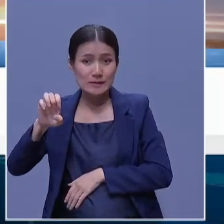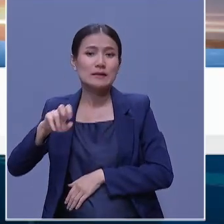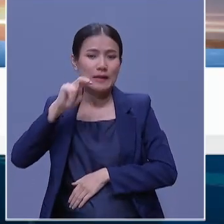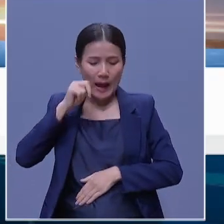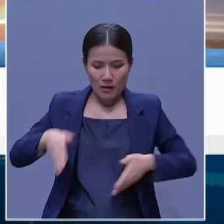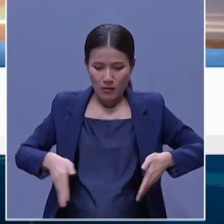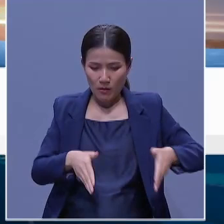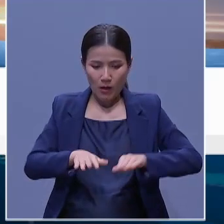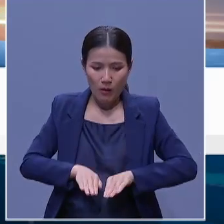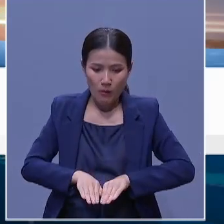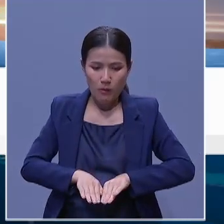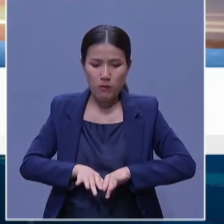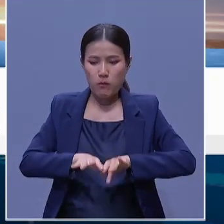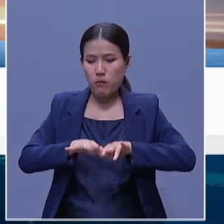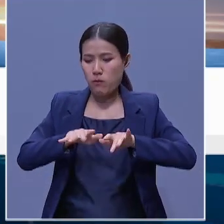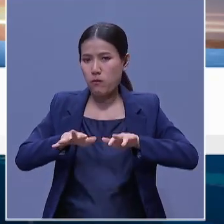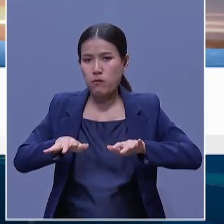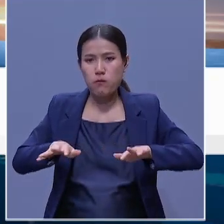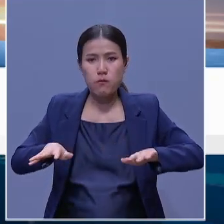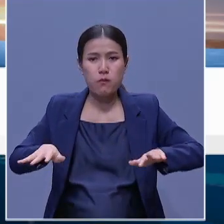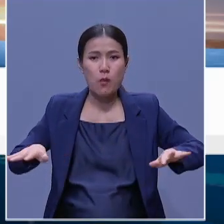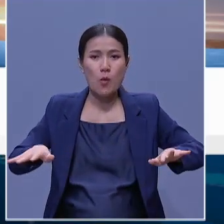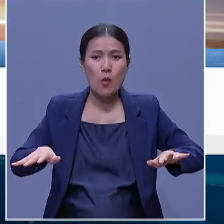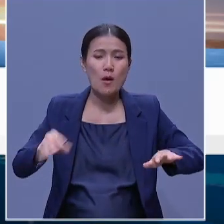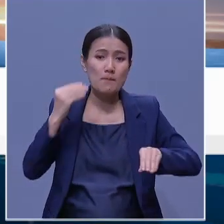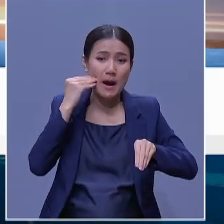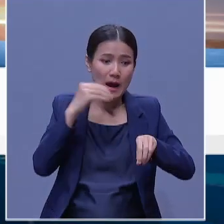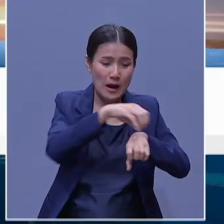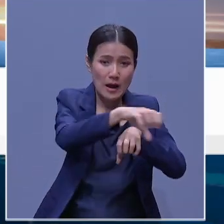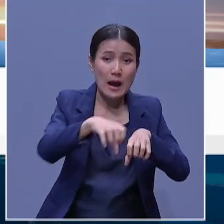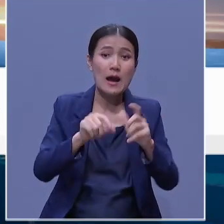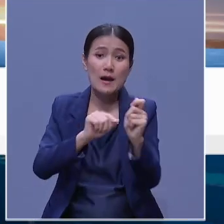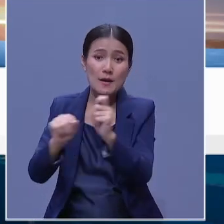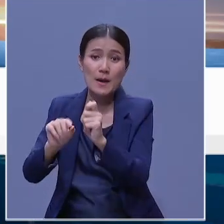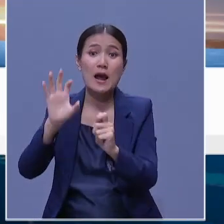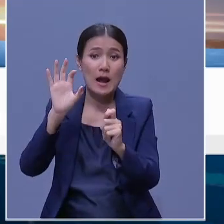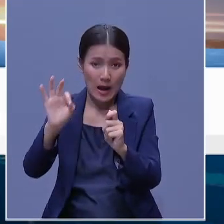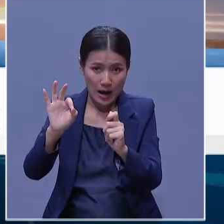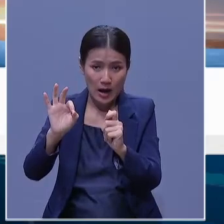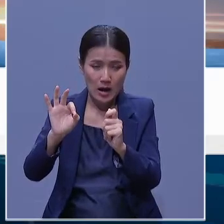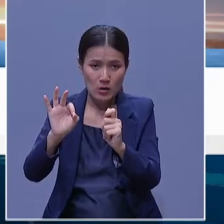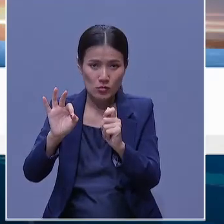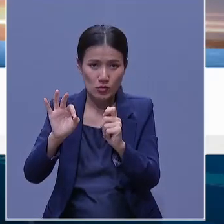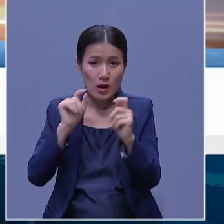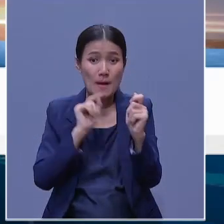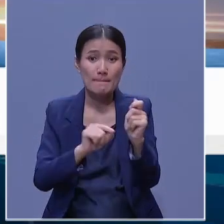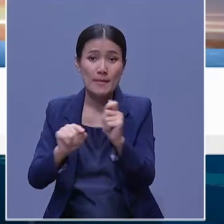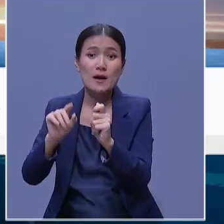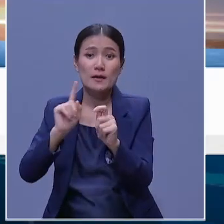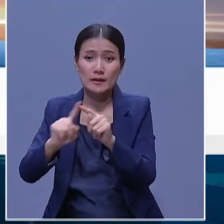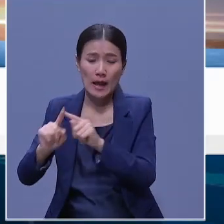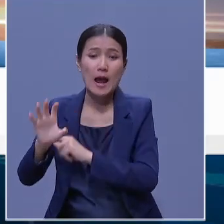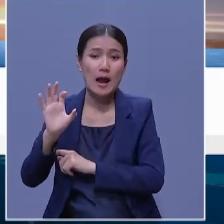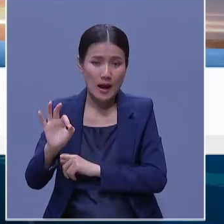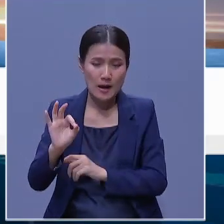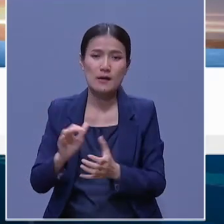เรือนของชาวบ้านแล้ว9อำเภอคือที่อำเภอเมืองชัยภูมิอำเภอบ้านเข้าอำเภอคอนสวรร